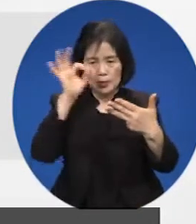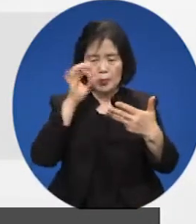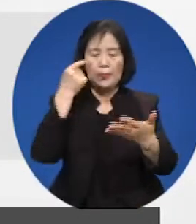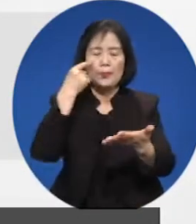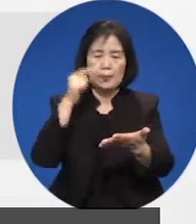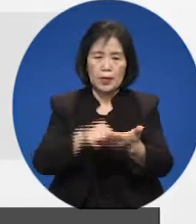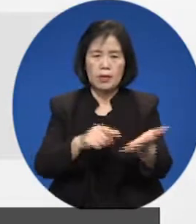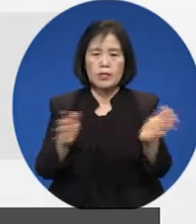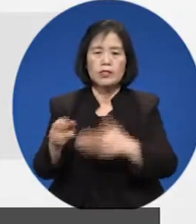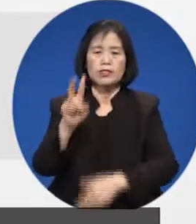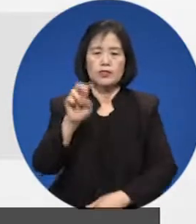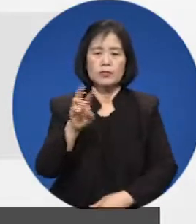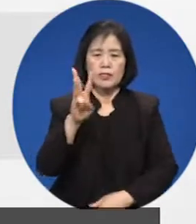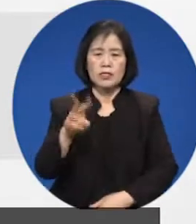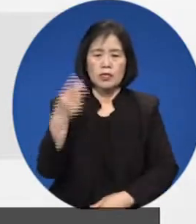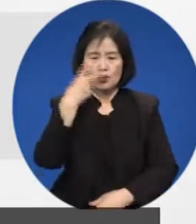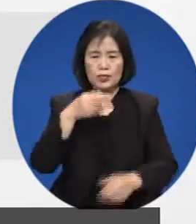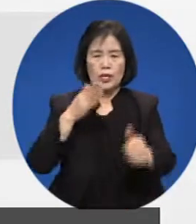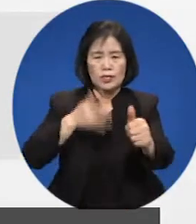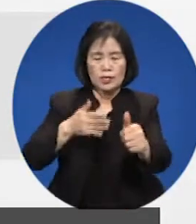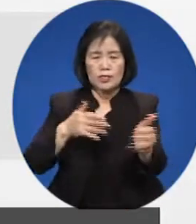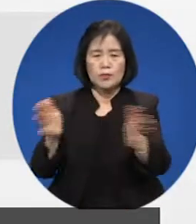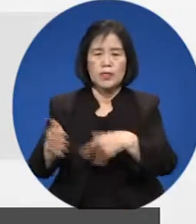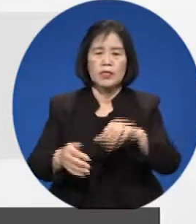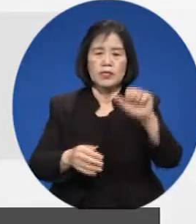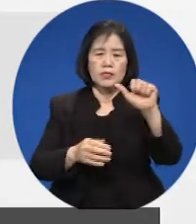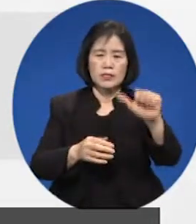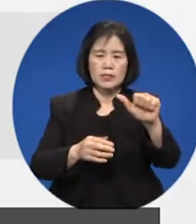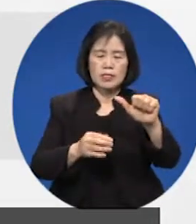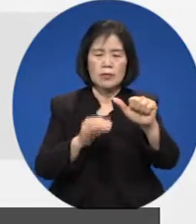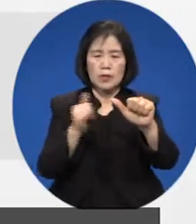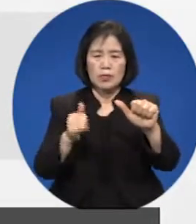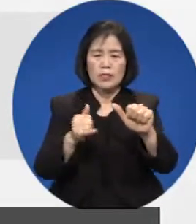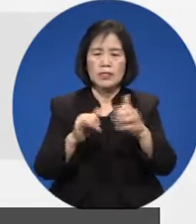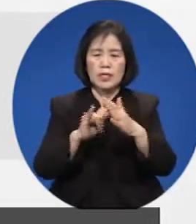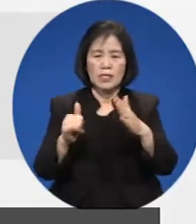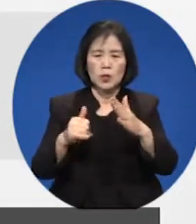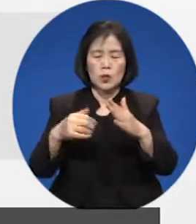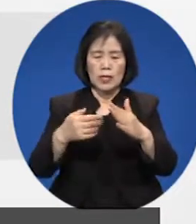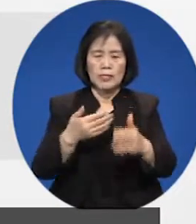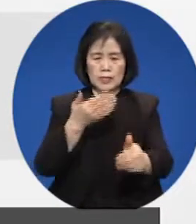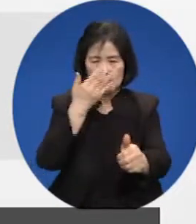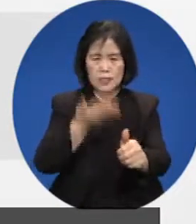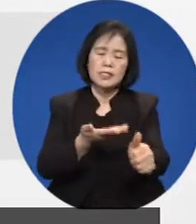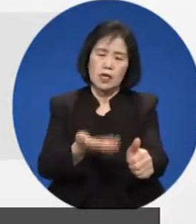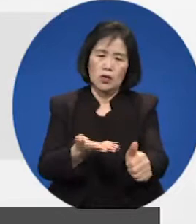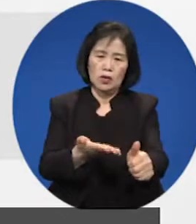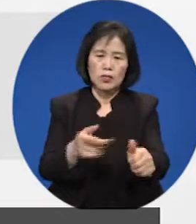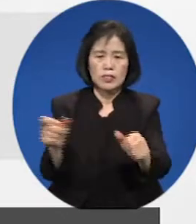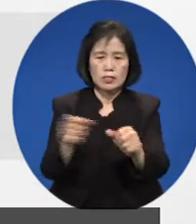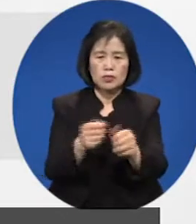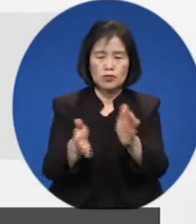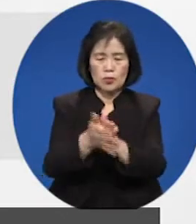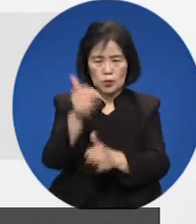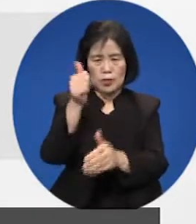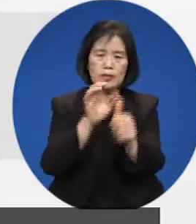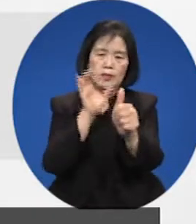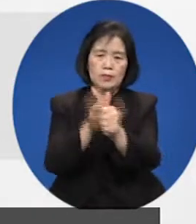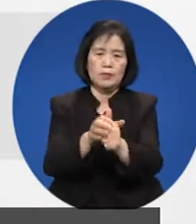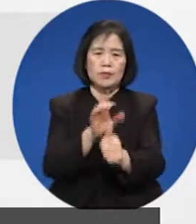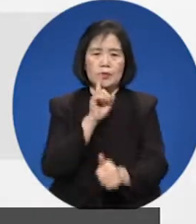23명을 수사 의뢰했습니다 다섯 명은 가족간 증여로 추정이 된다고 얘기를 했고요 역시 특수본 의 이 처벌 했다고